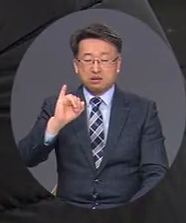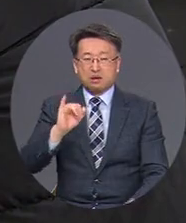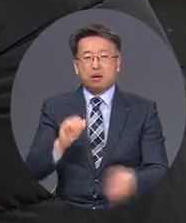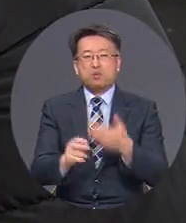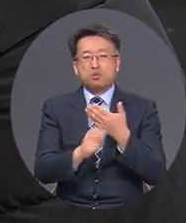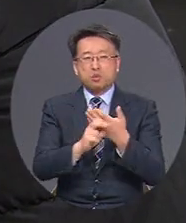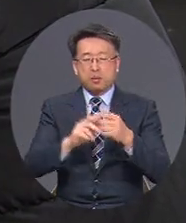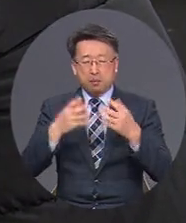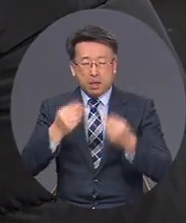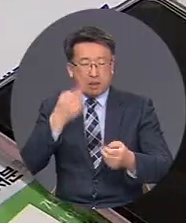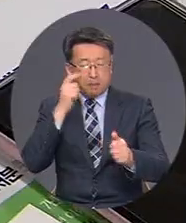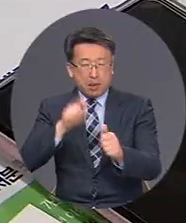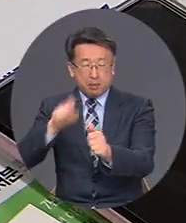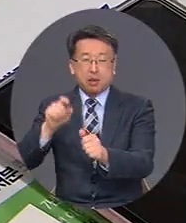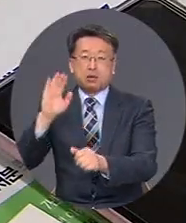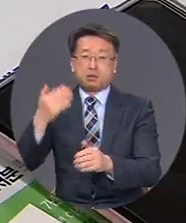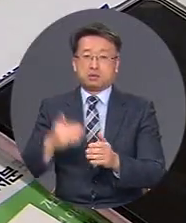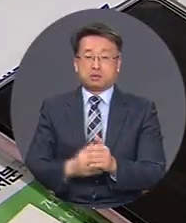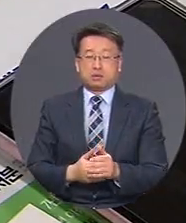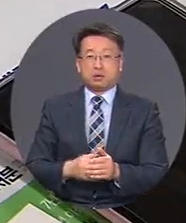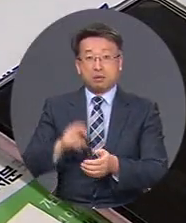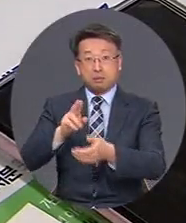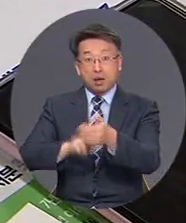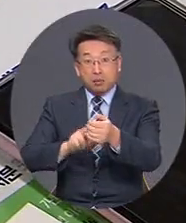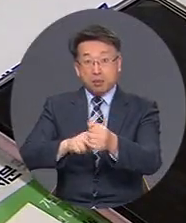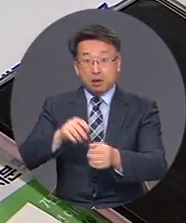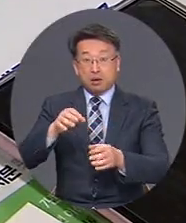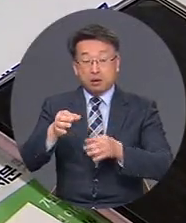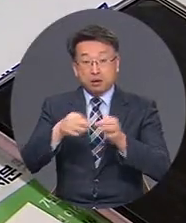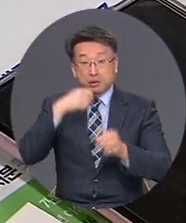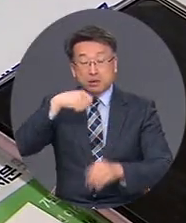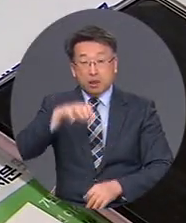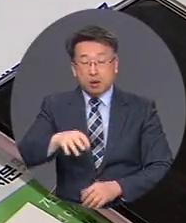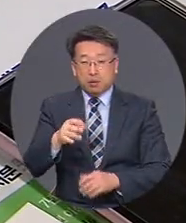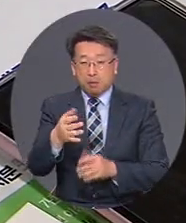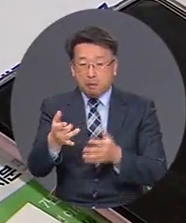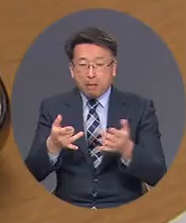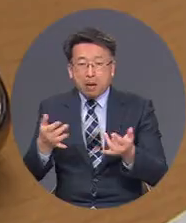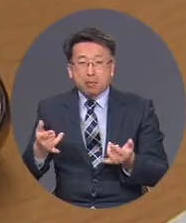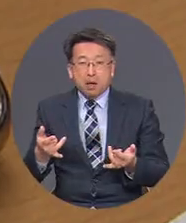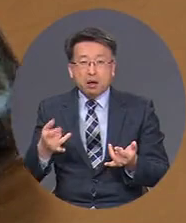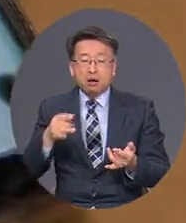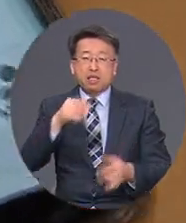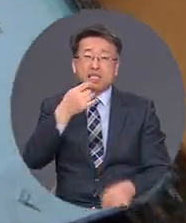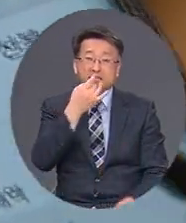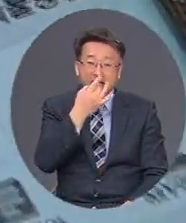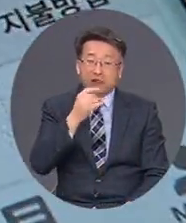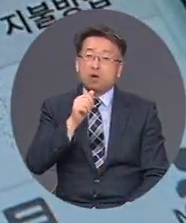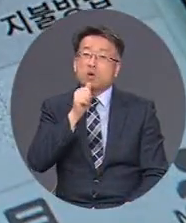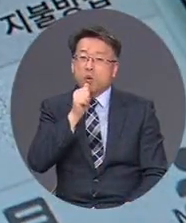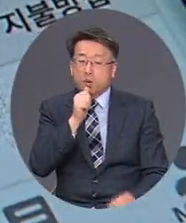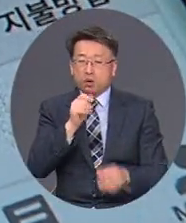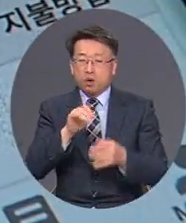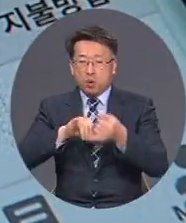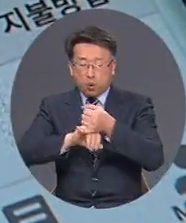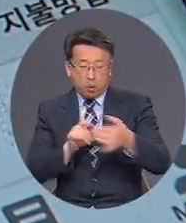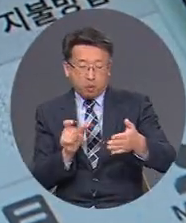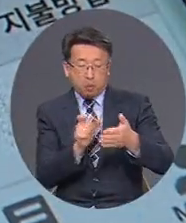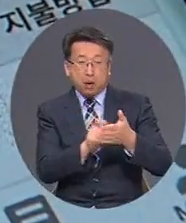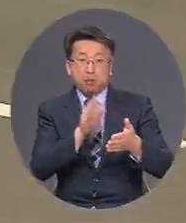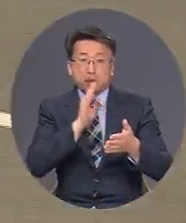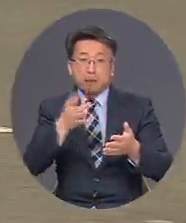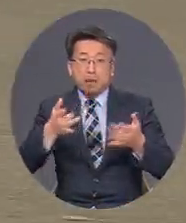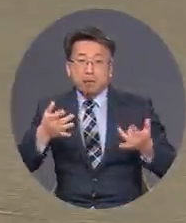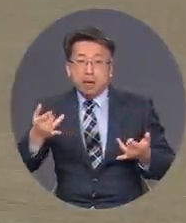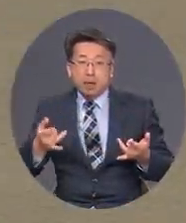포착되게 됐습니다. 또 판매 상품의 원산지 일부를 누락하거나 쌀과 콩등 의무 표시 사항조차